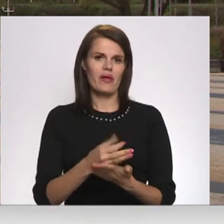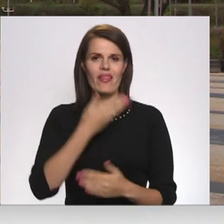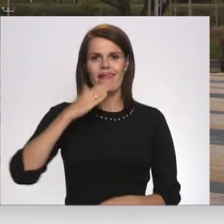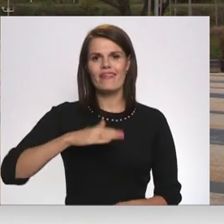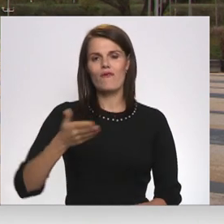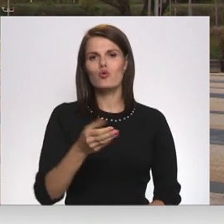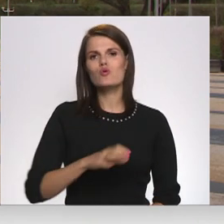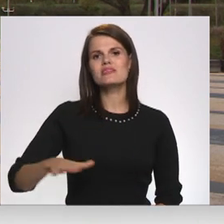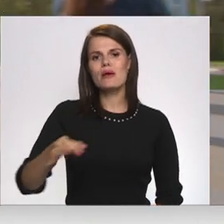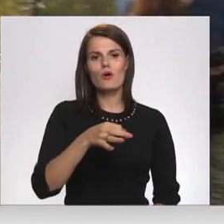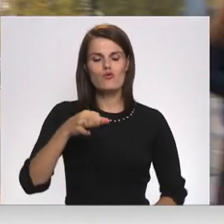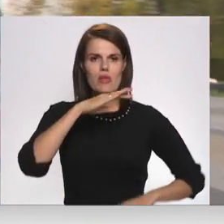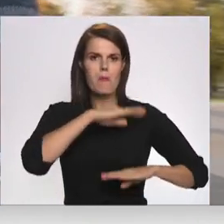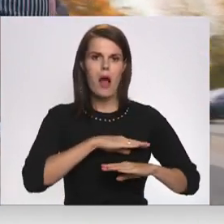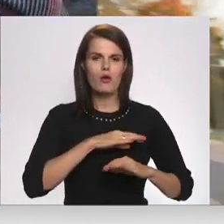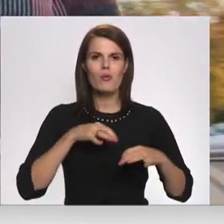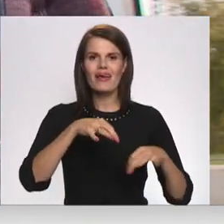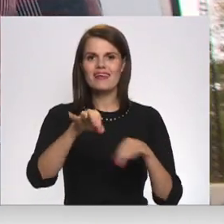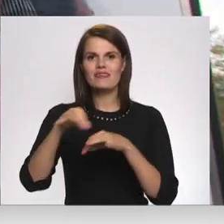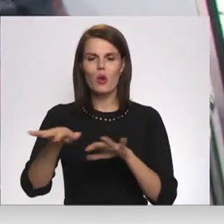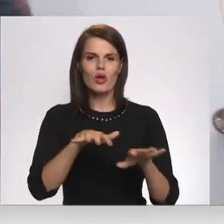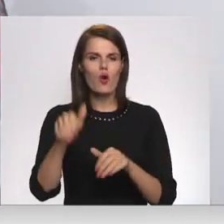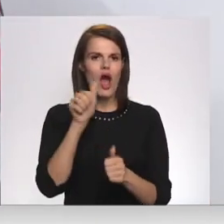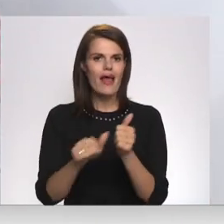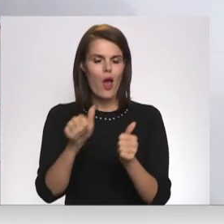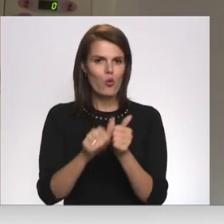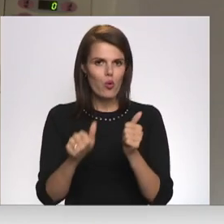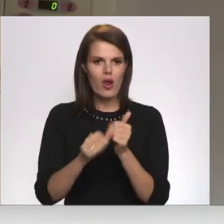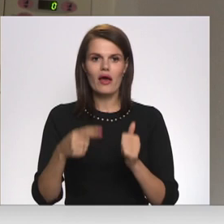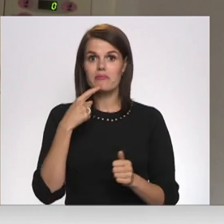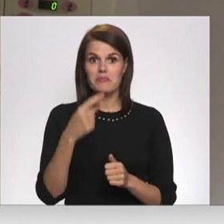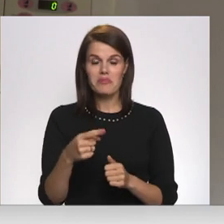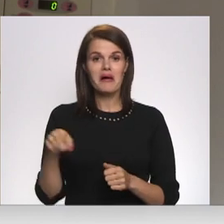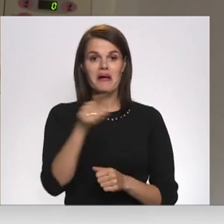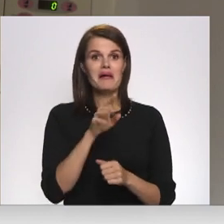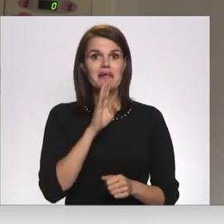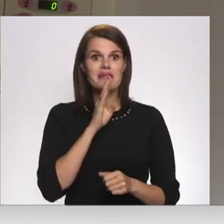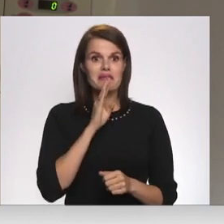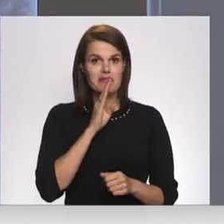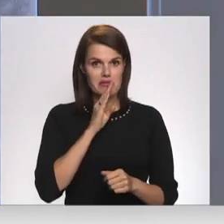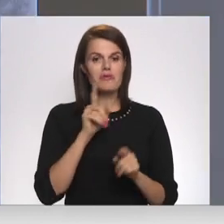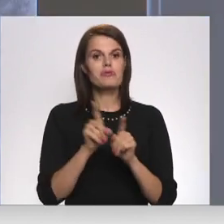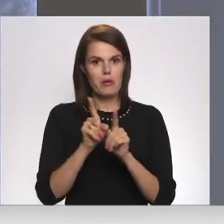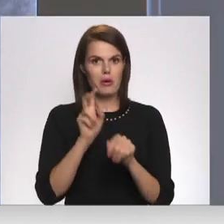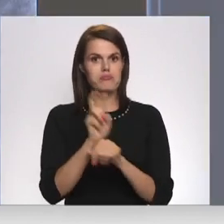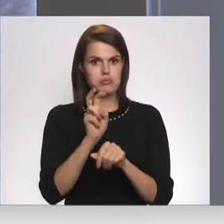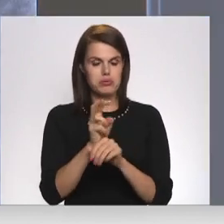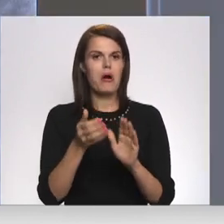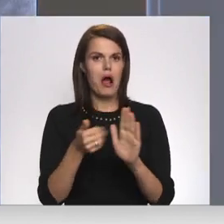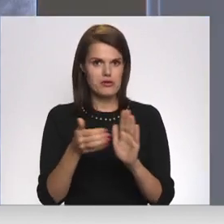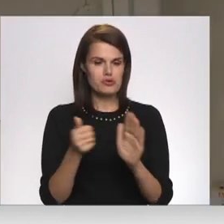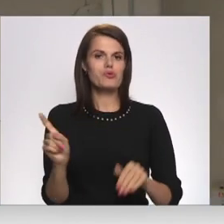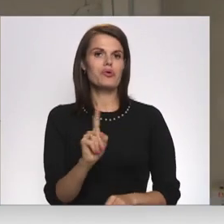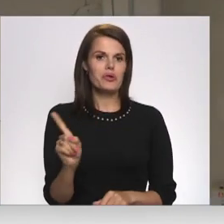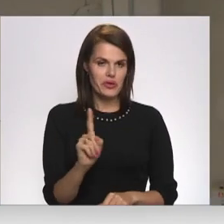Dienvidkurzemes novadā šādus mamogrāfu izbraukumus rīko regulāri. Teikta sievietes neatsaucas, nedrīkstot, uzsver veselības aprūpes